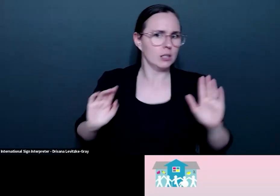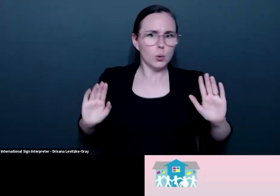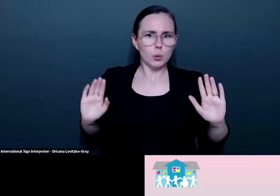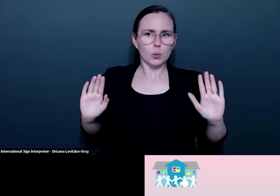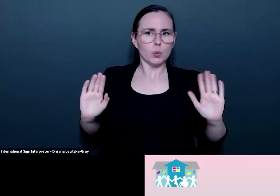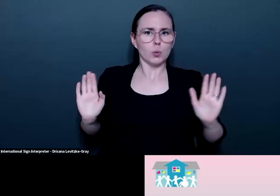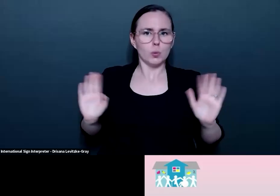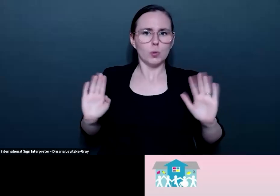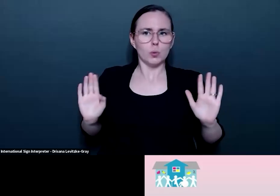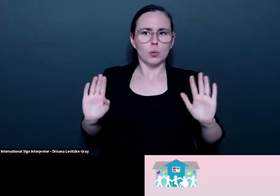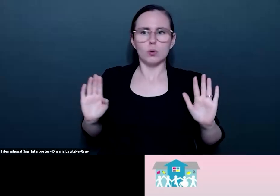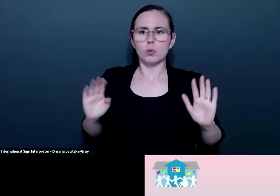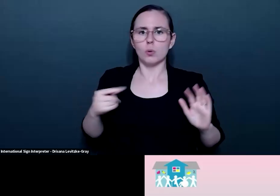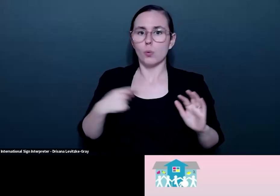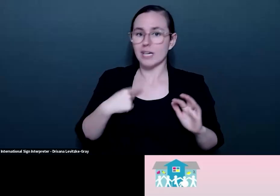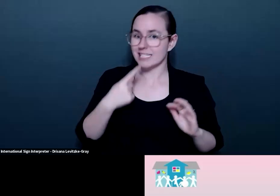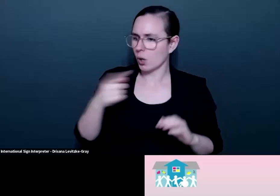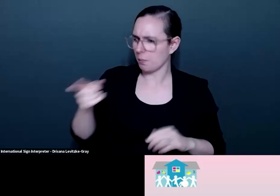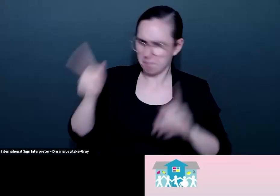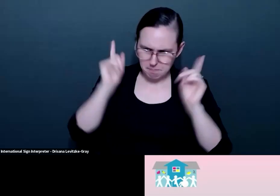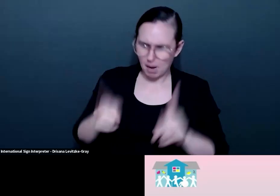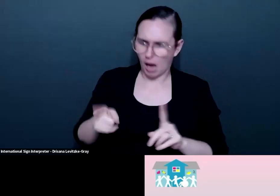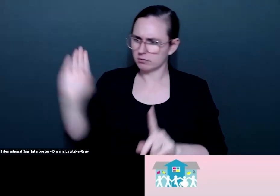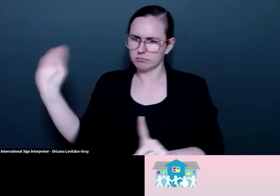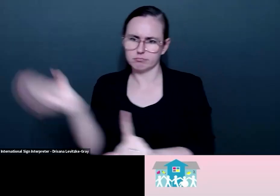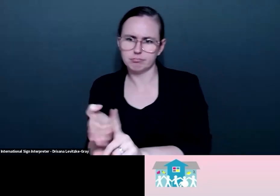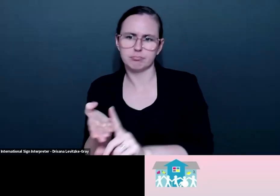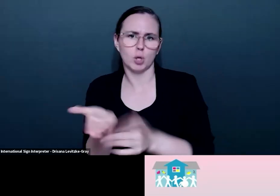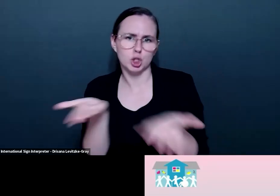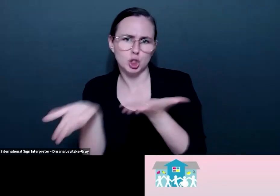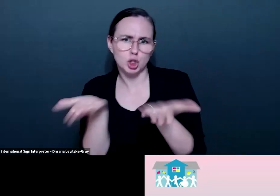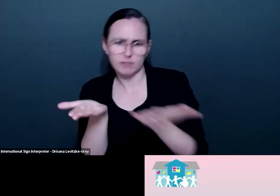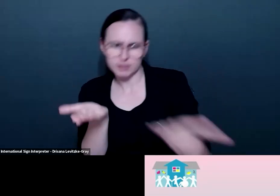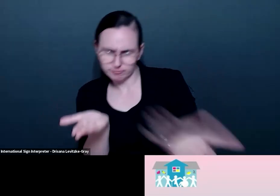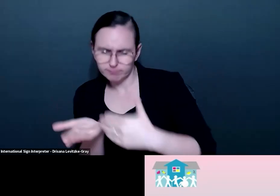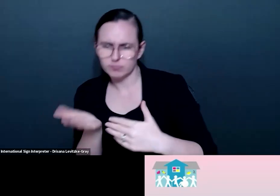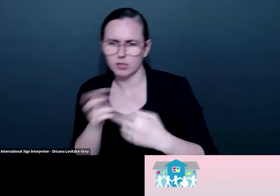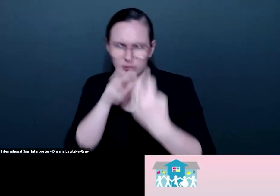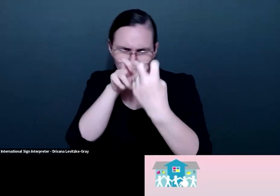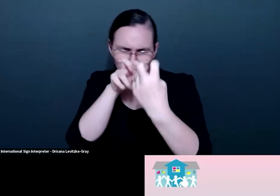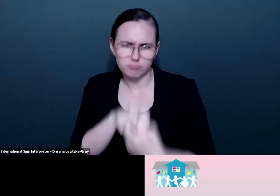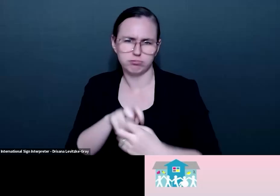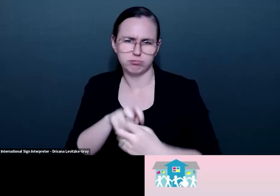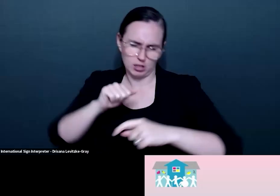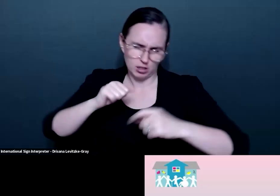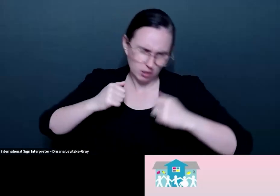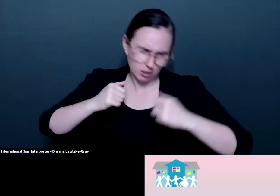nécessaire plus tard pour cet enfant. Mais